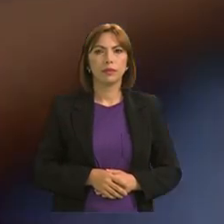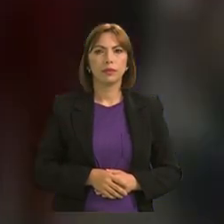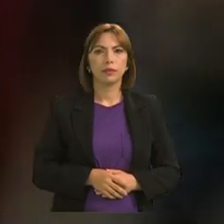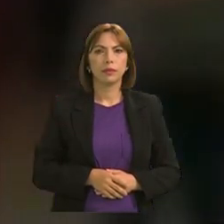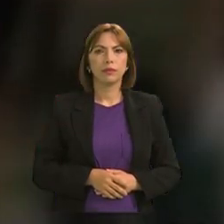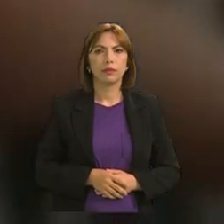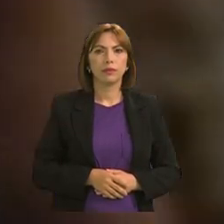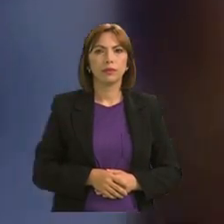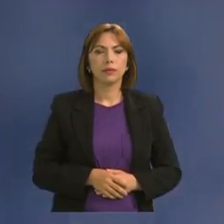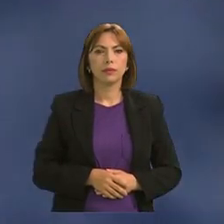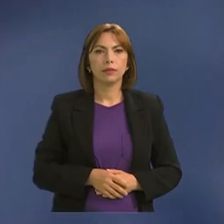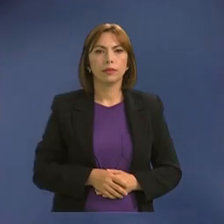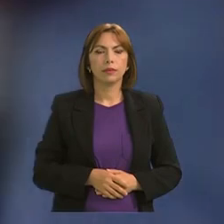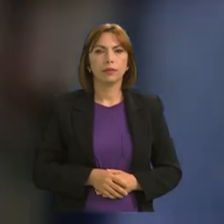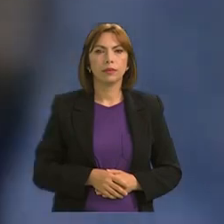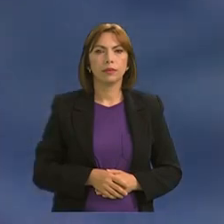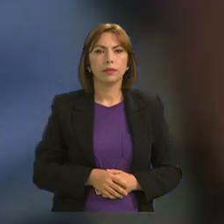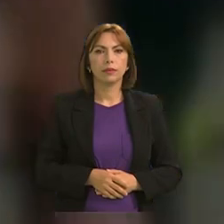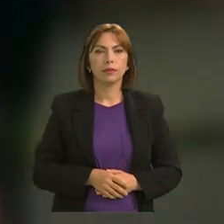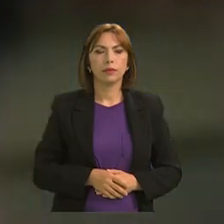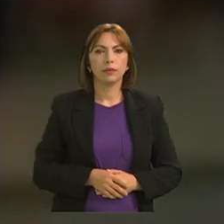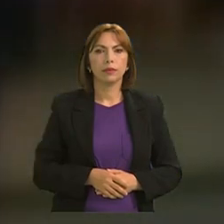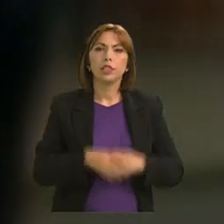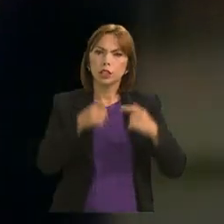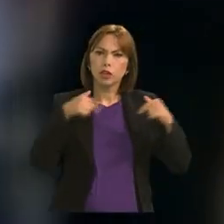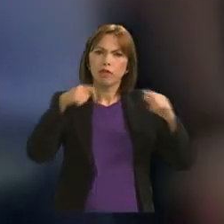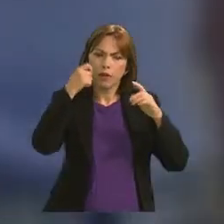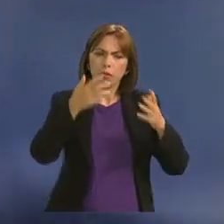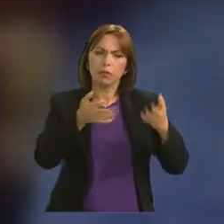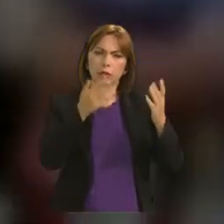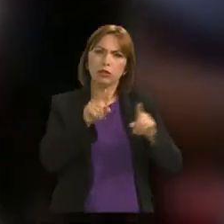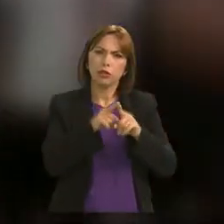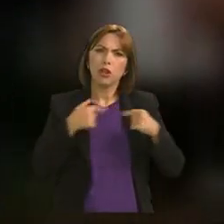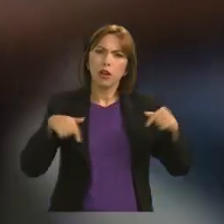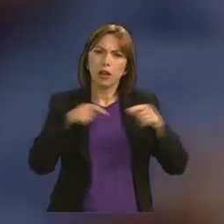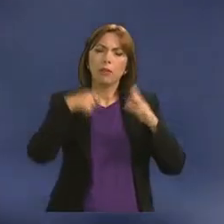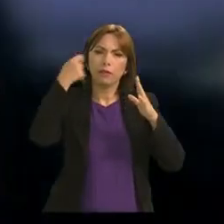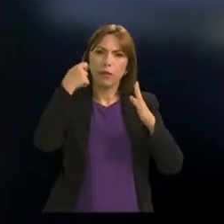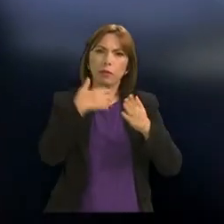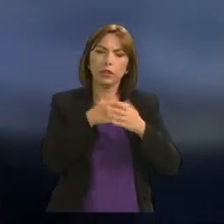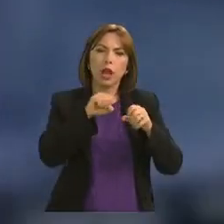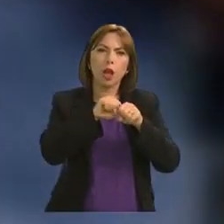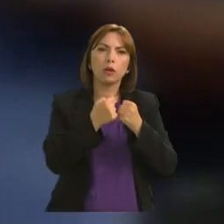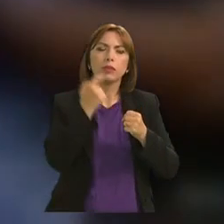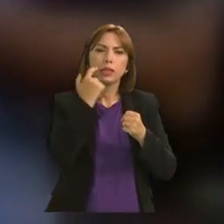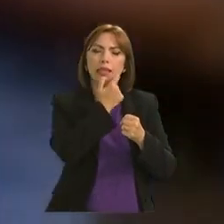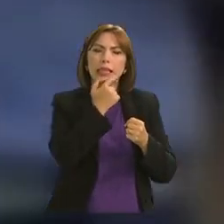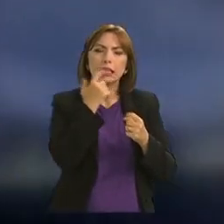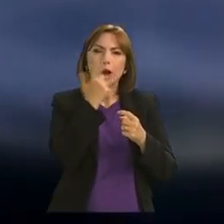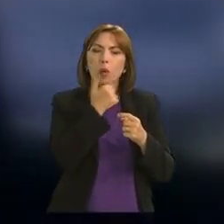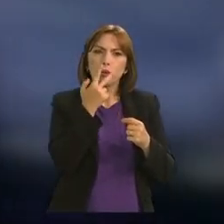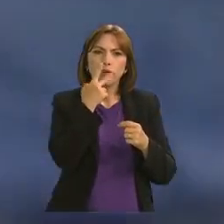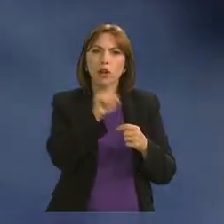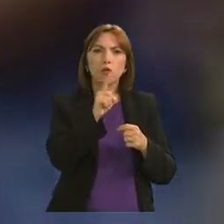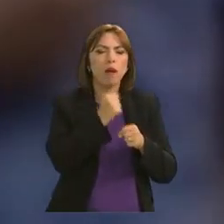rupit figură! Și noi am filmat! Da, da, da, și noi am filmat! Că venim, n-au făcut crimă! N-au omorât